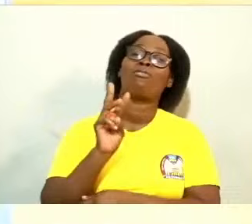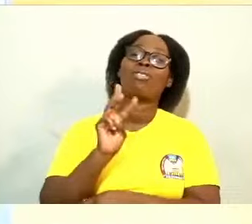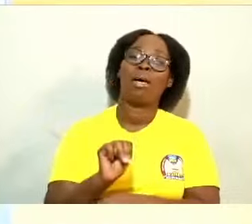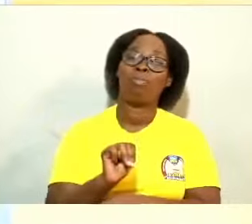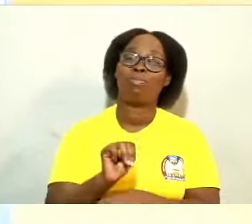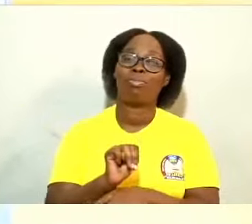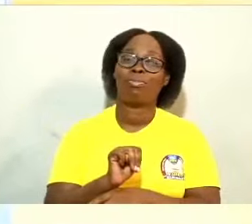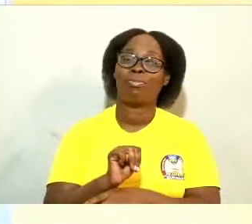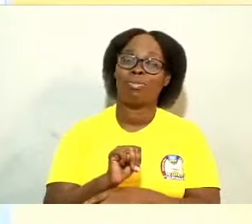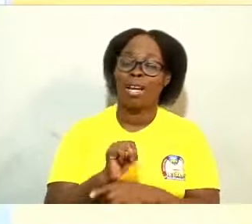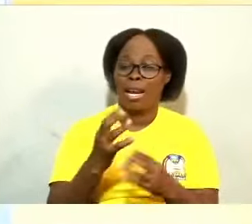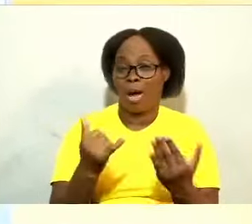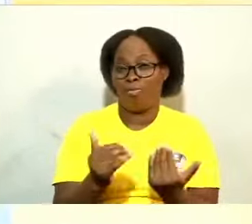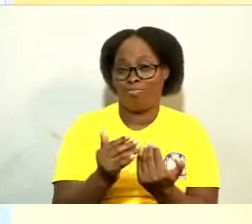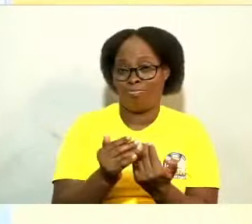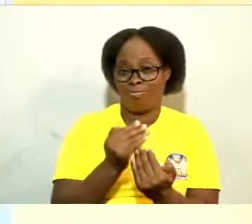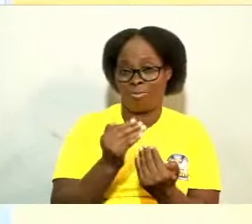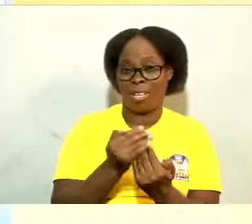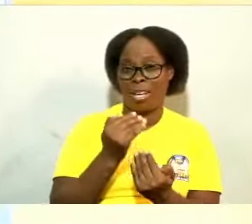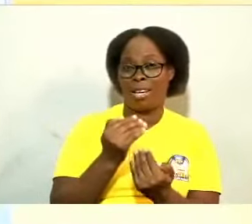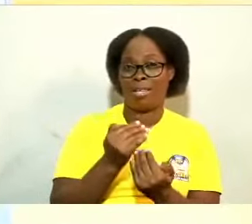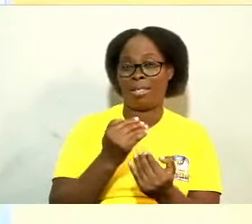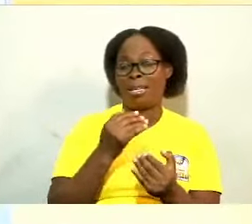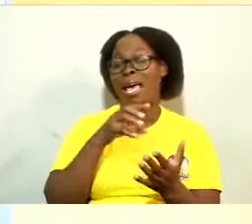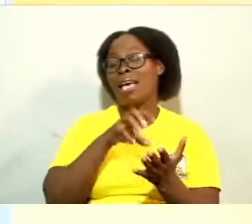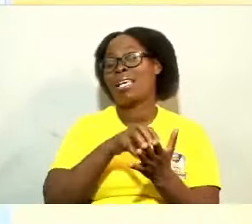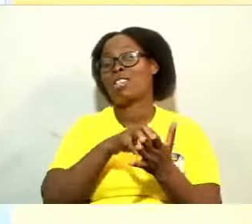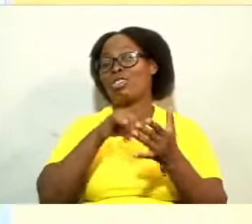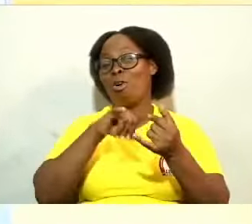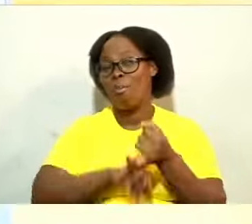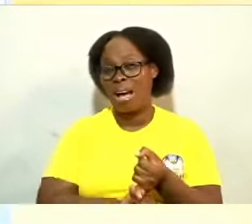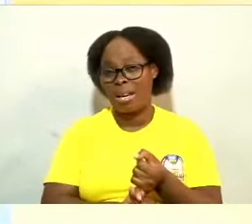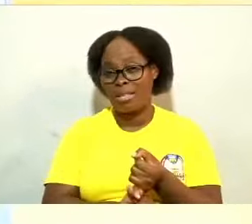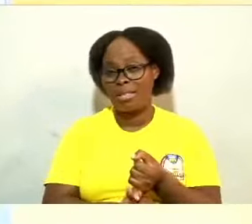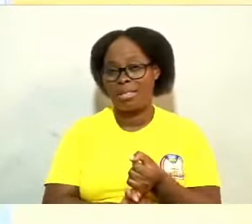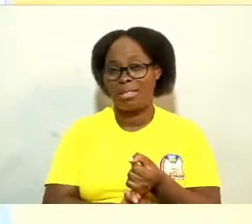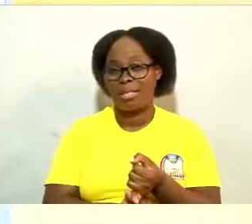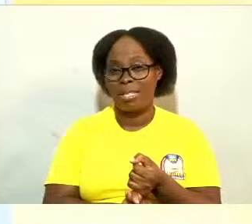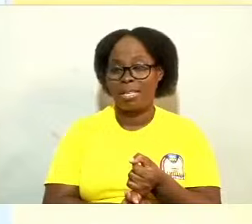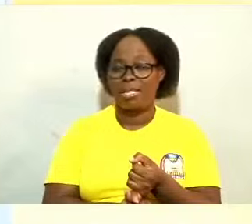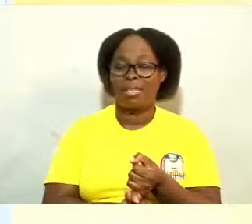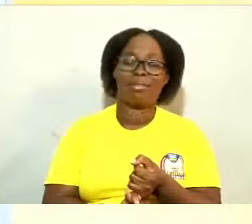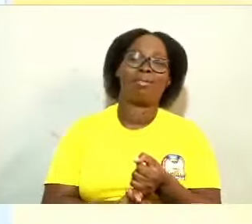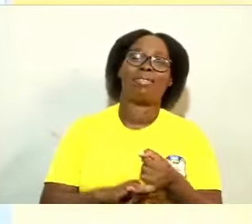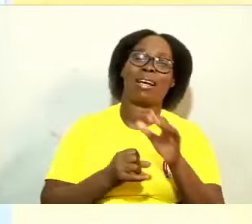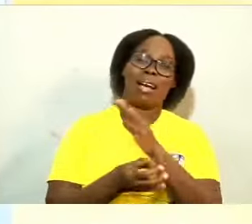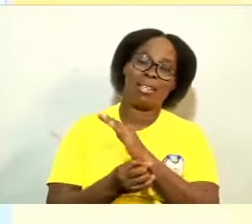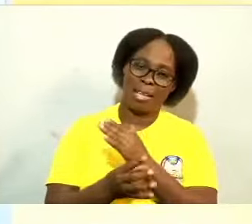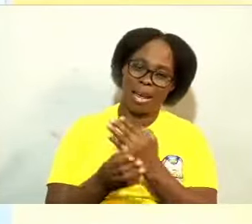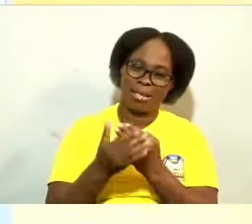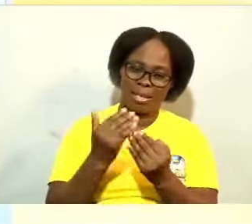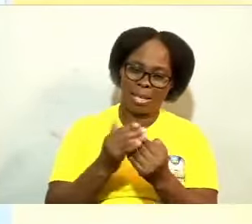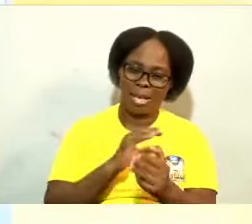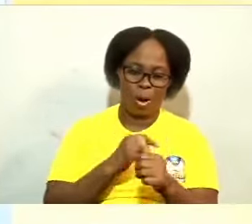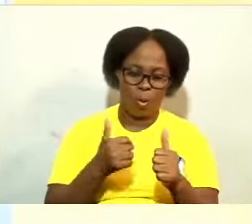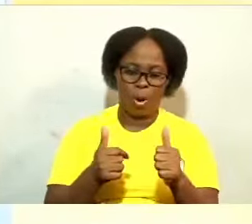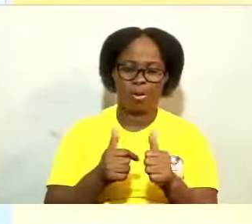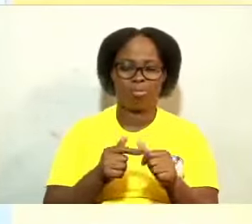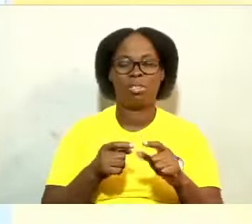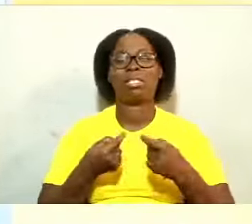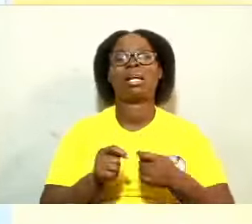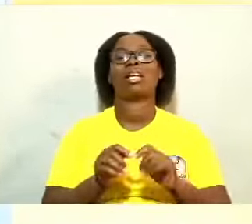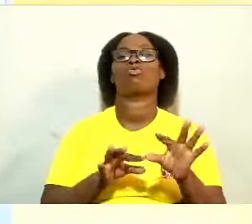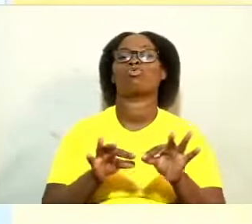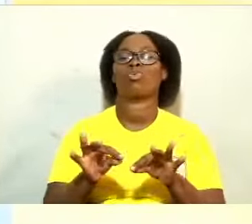tayari vinashughulikiwa. Kesi za ndoa zinashughulikiwa na kansela, anaendelea kuzishughulikia